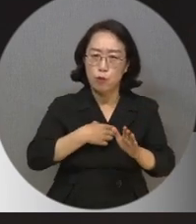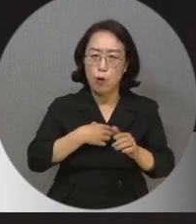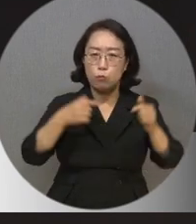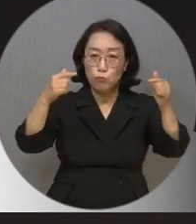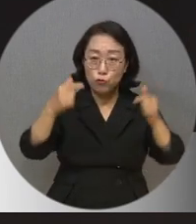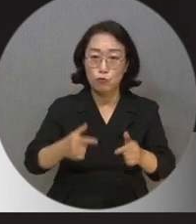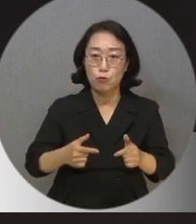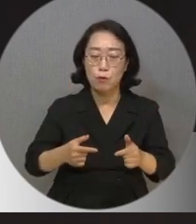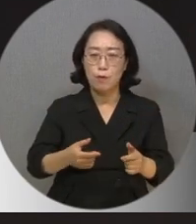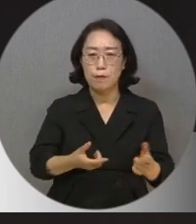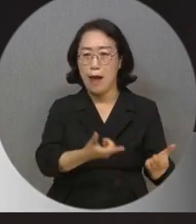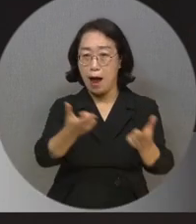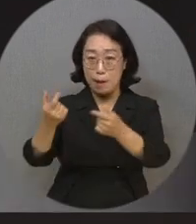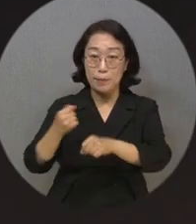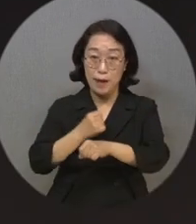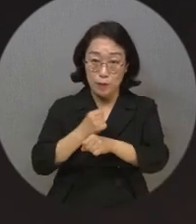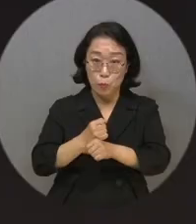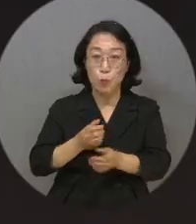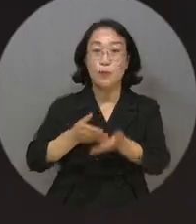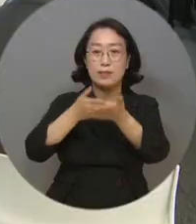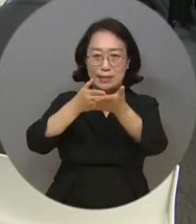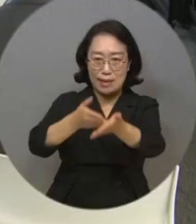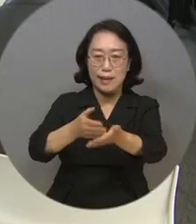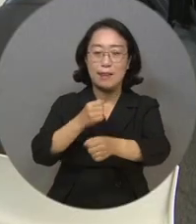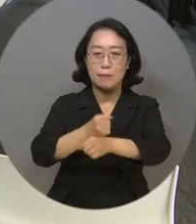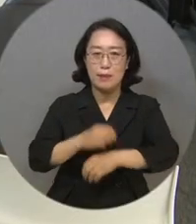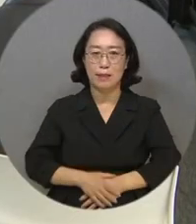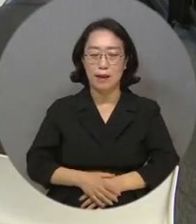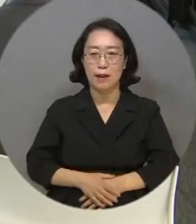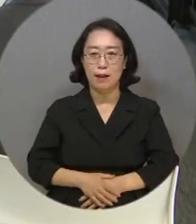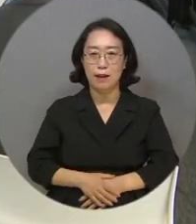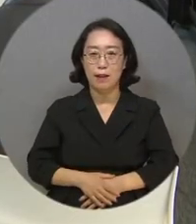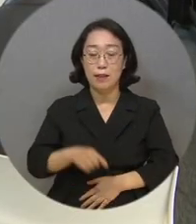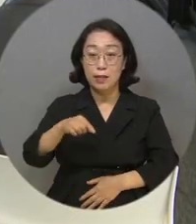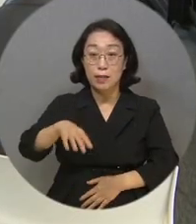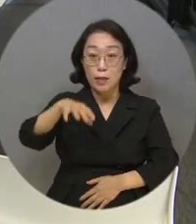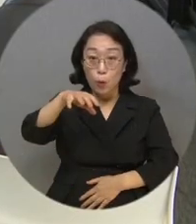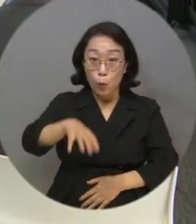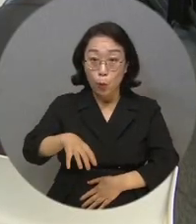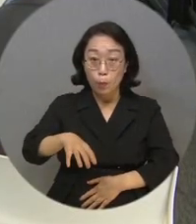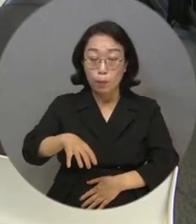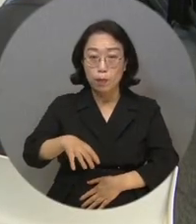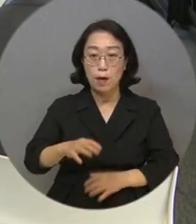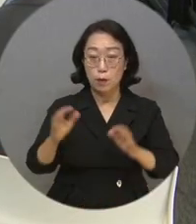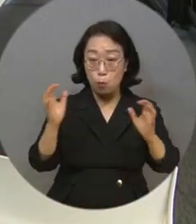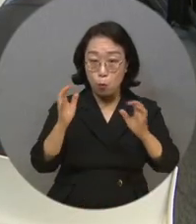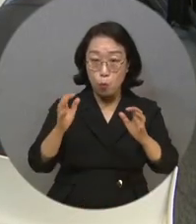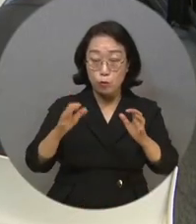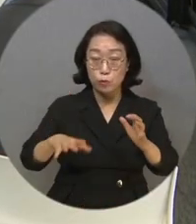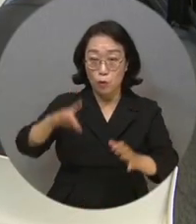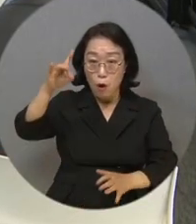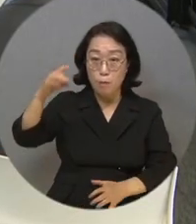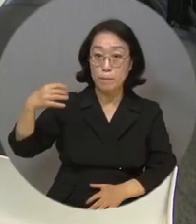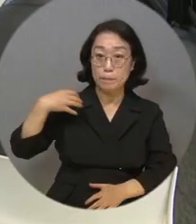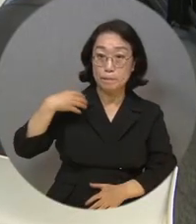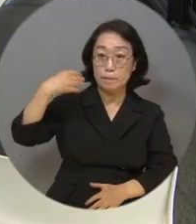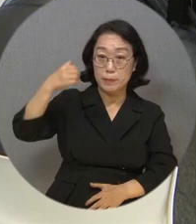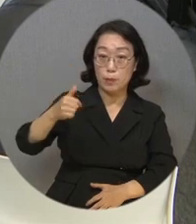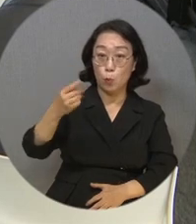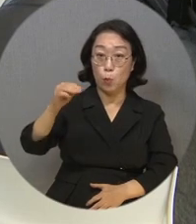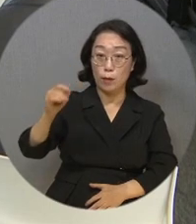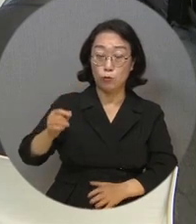함께 만들어갈 것을 제안합니다. 람사르 습지도시 시장단 네트워크의 초대 의장을 맡고 있는